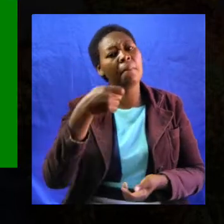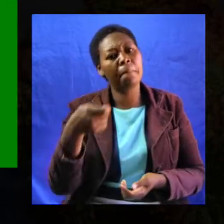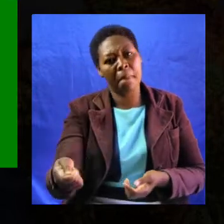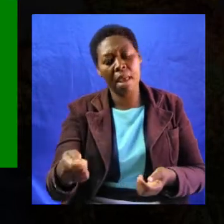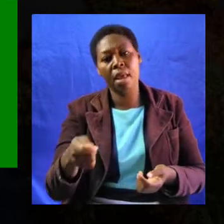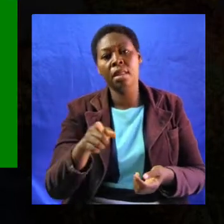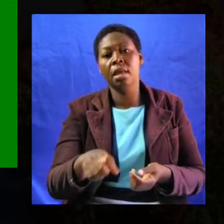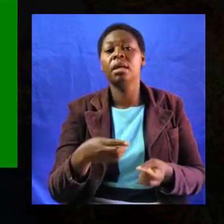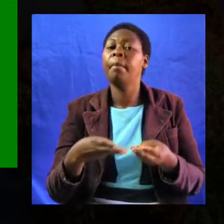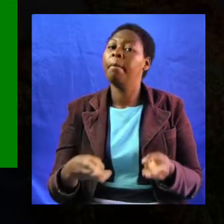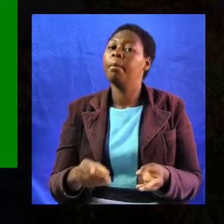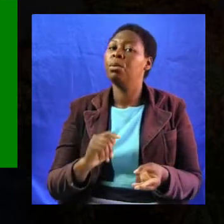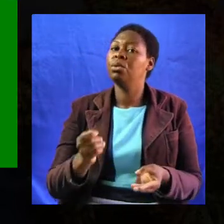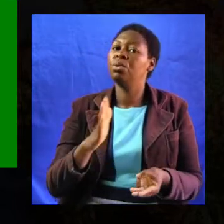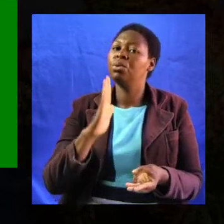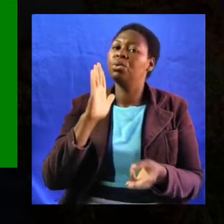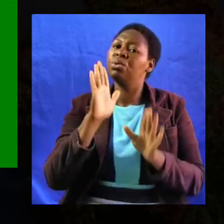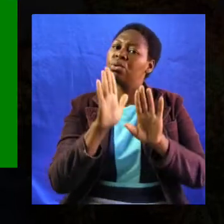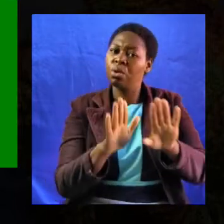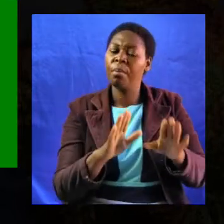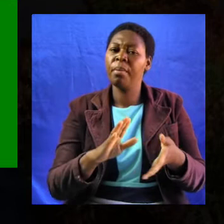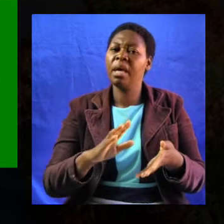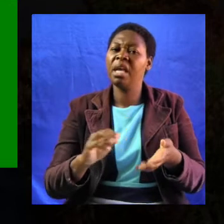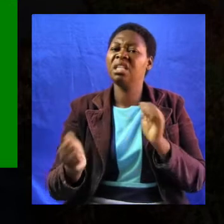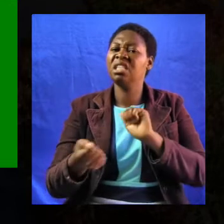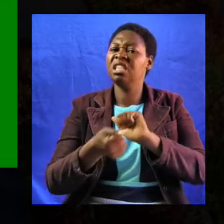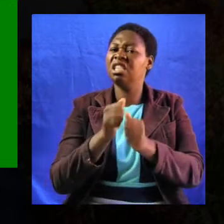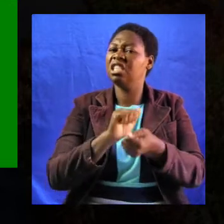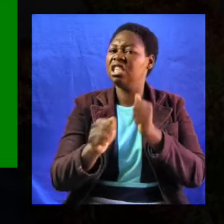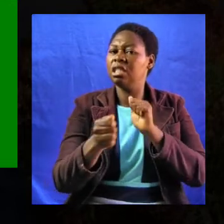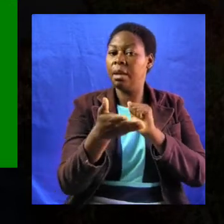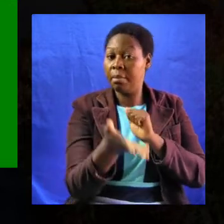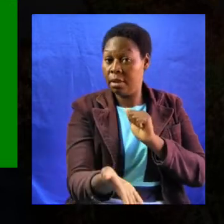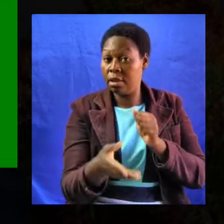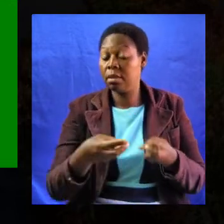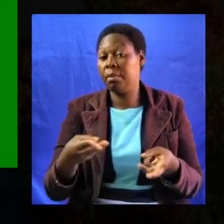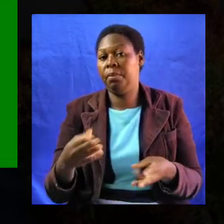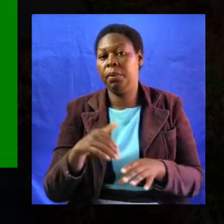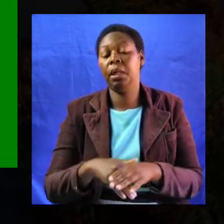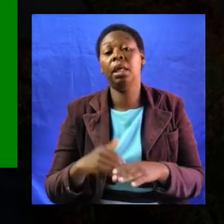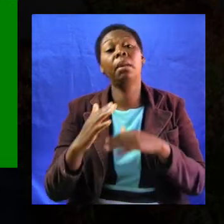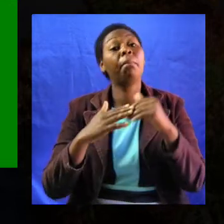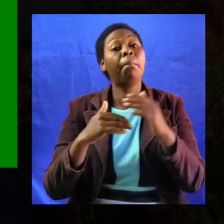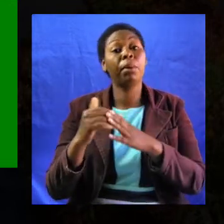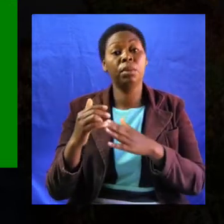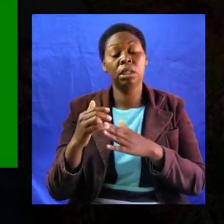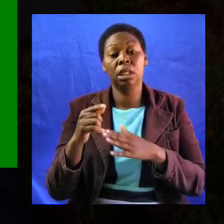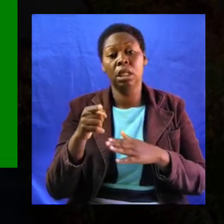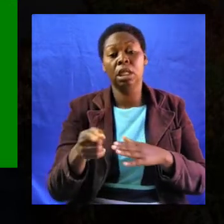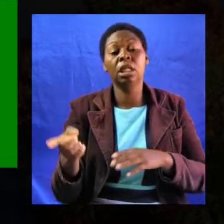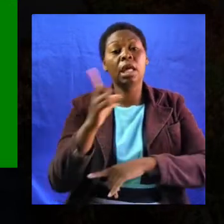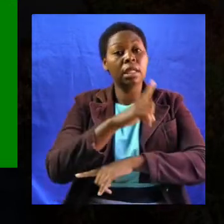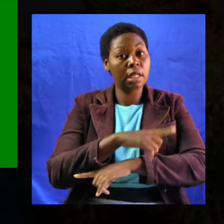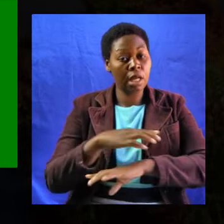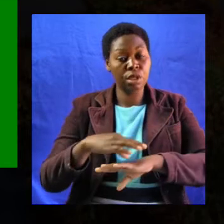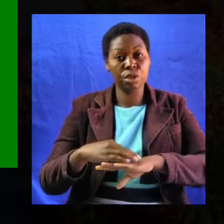vokuva raira kuti vavakanganise zvavakanga vachida kuita mazuva ose aKoreshi mambo wePezhia